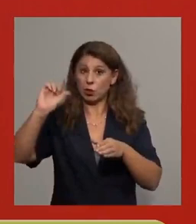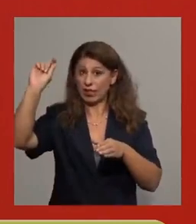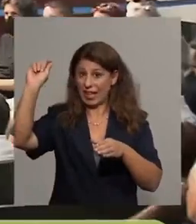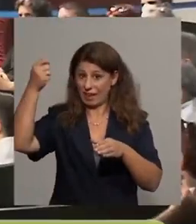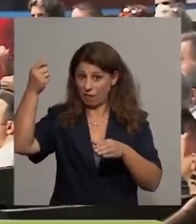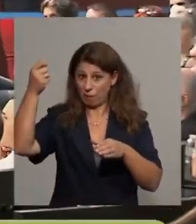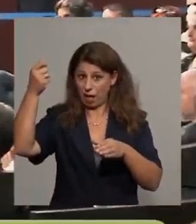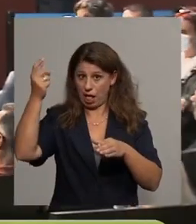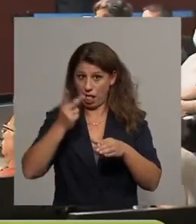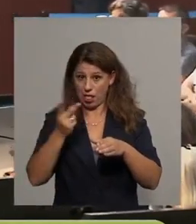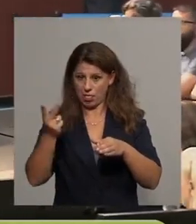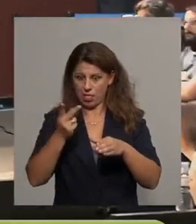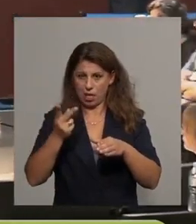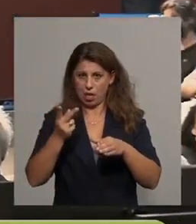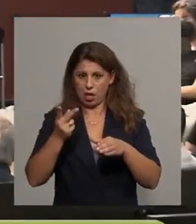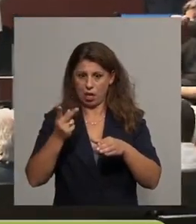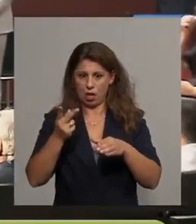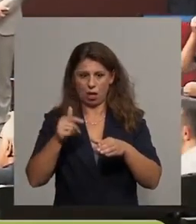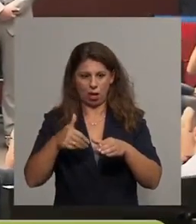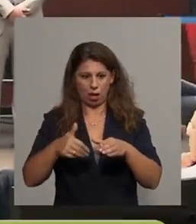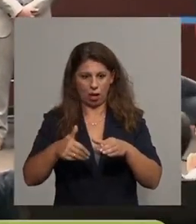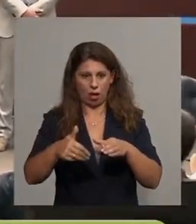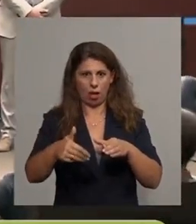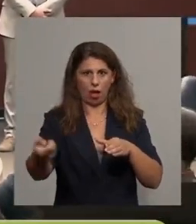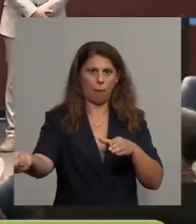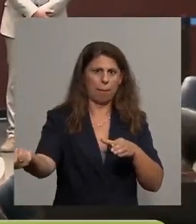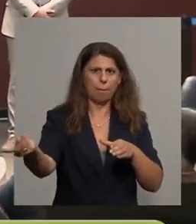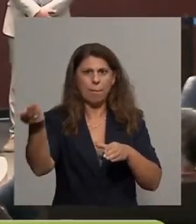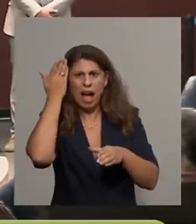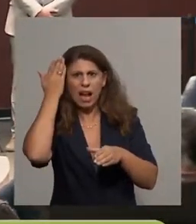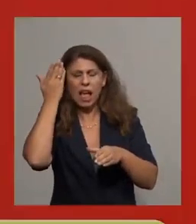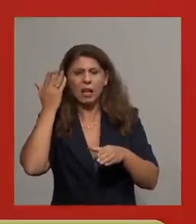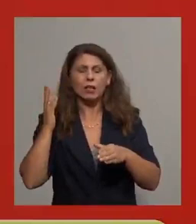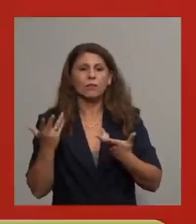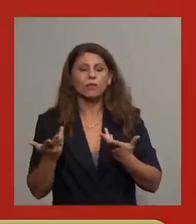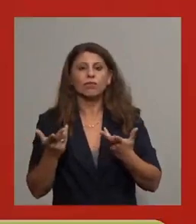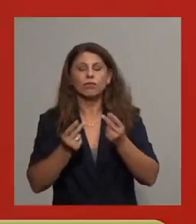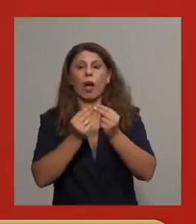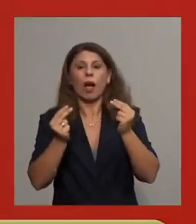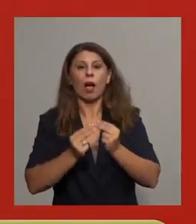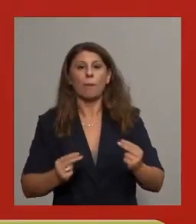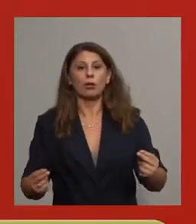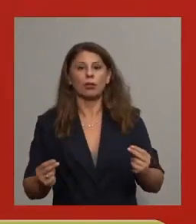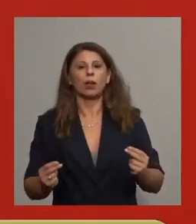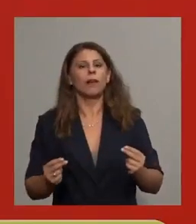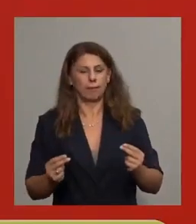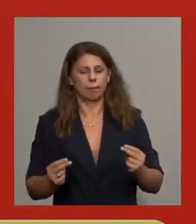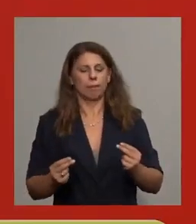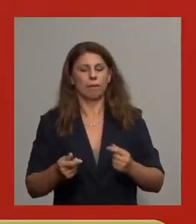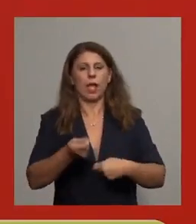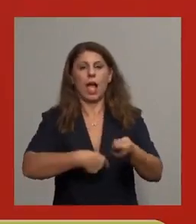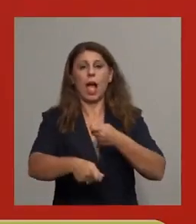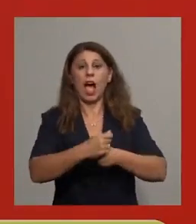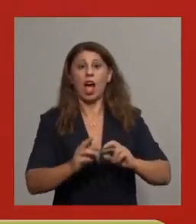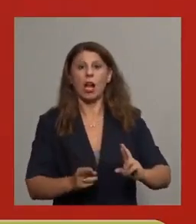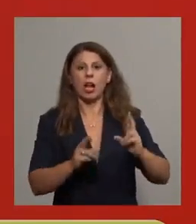ηλεκτρικού ρεύματος σε πανάκριβα εμπορεύματα είναι αποτέλεσμα της απελευθέρωσης της αγοράς